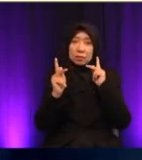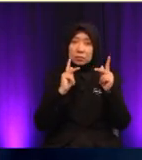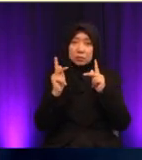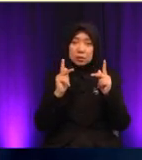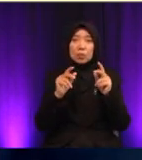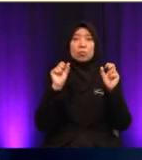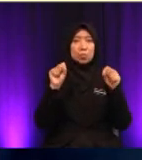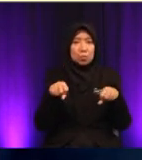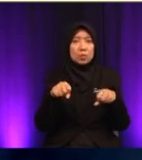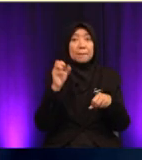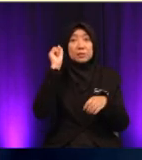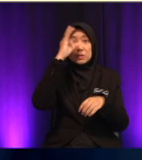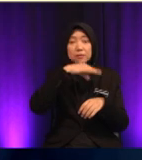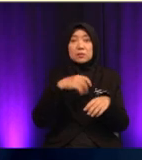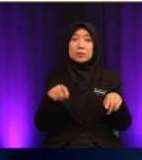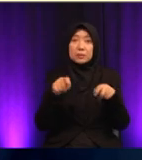seperti